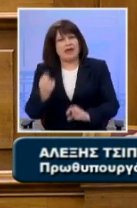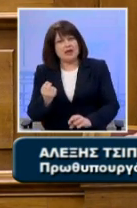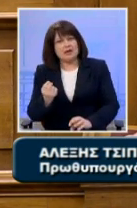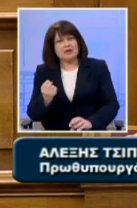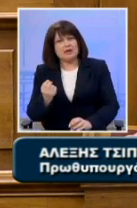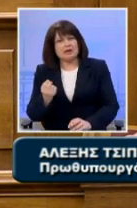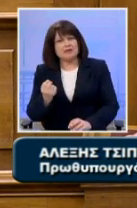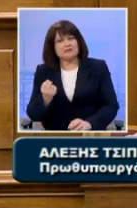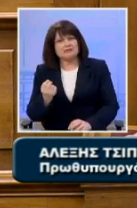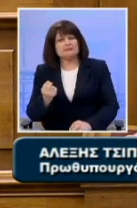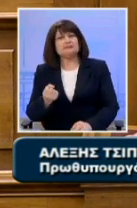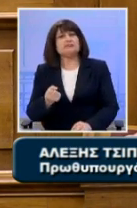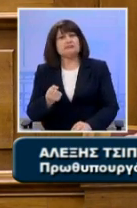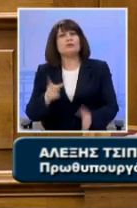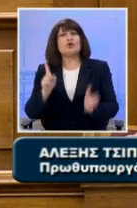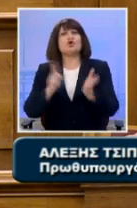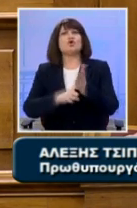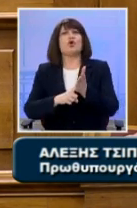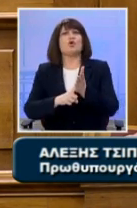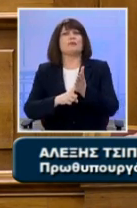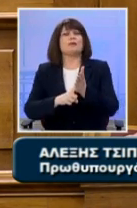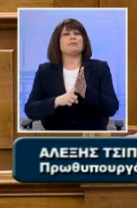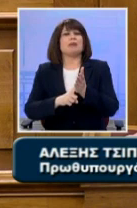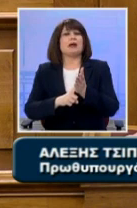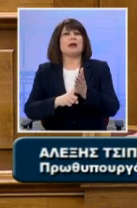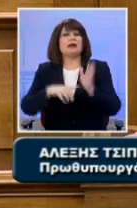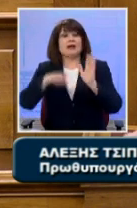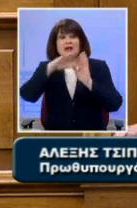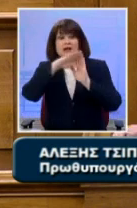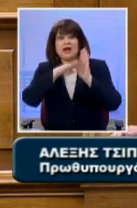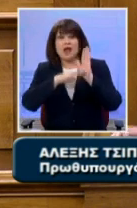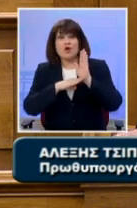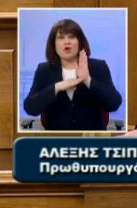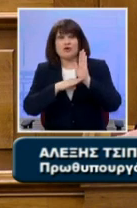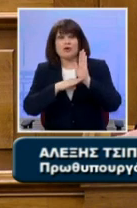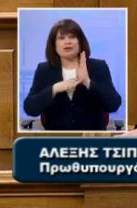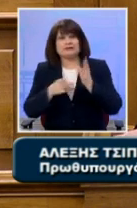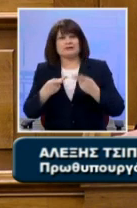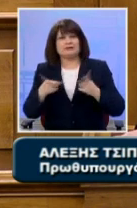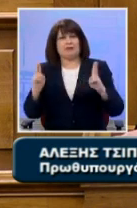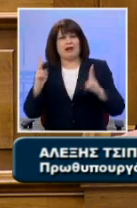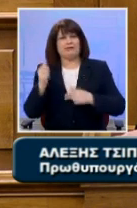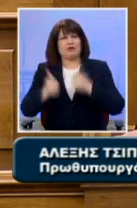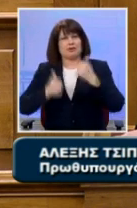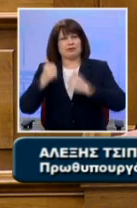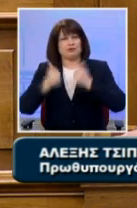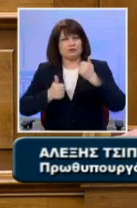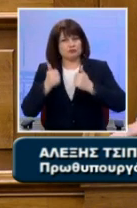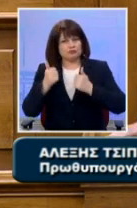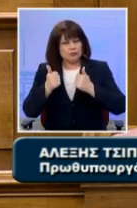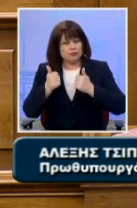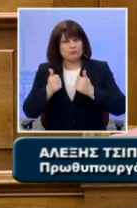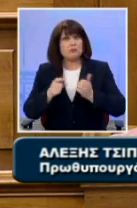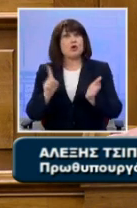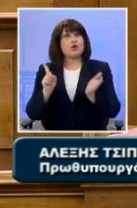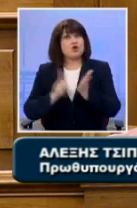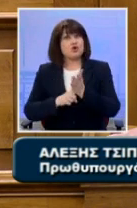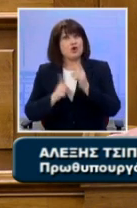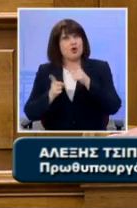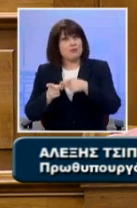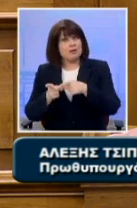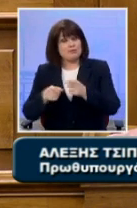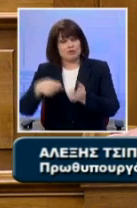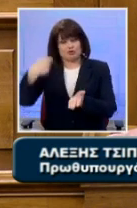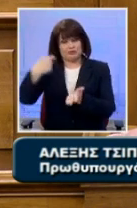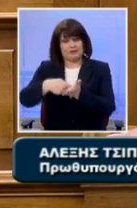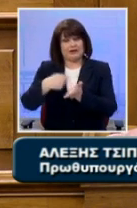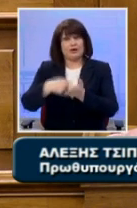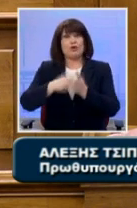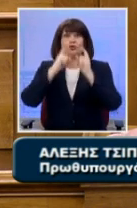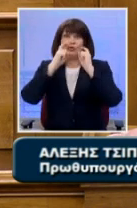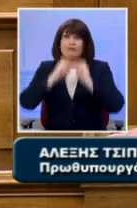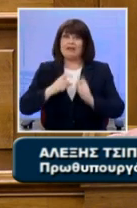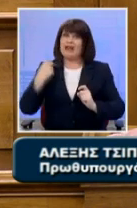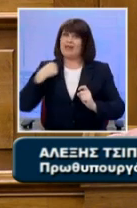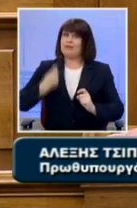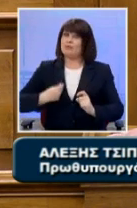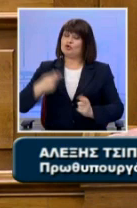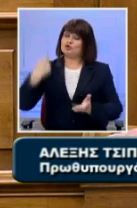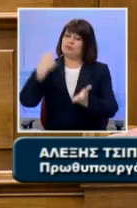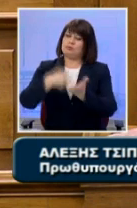τη συχνότητα την οποία κατέχει με βάση τους κανόνες του ελεύθερου ανταγωνισμού, αν έχει πληρώσει όσα οφείλει στο